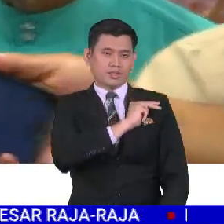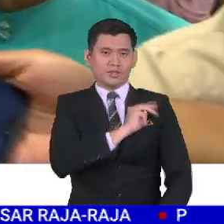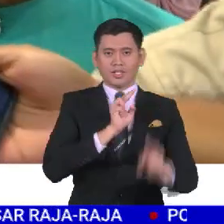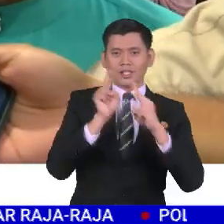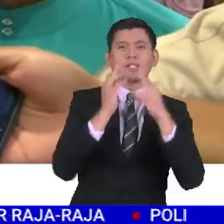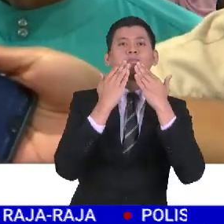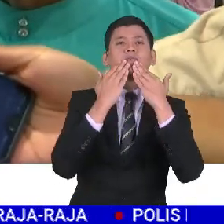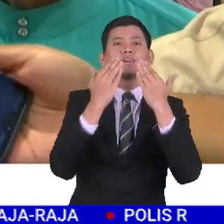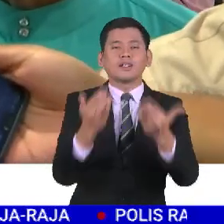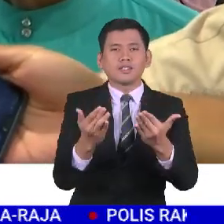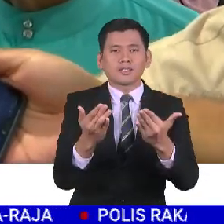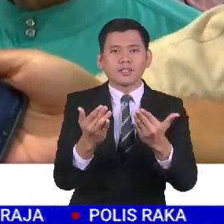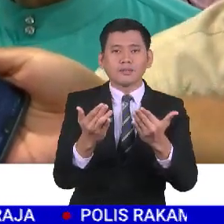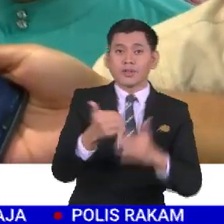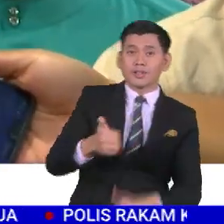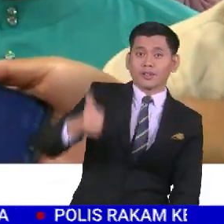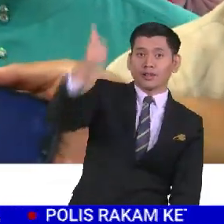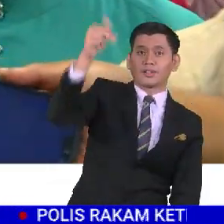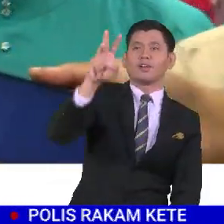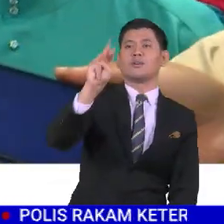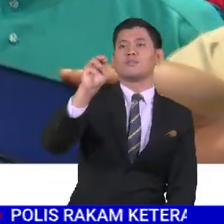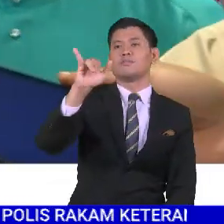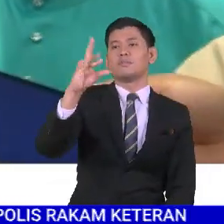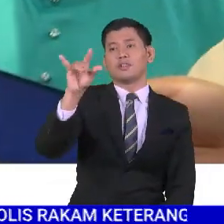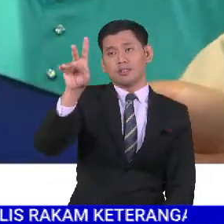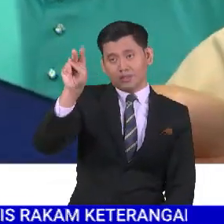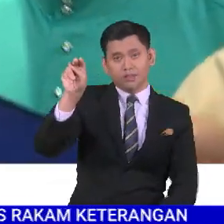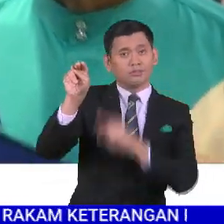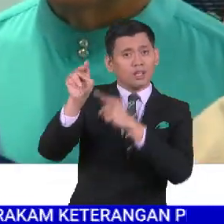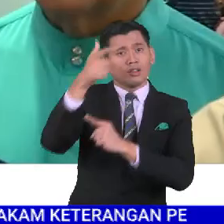Maidin yang saya rasa telah begitu